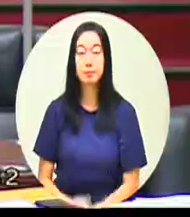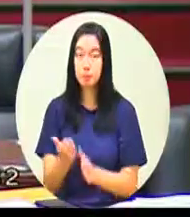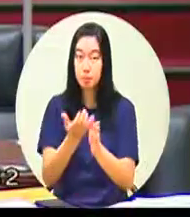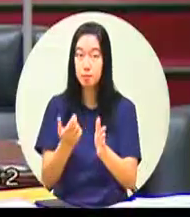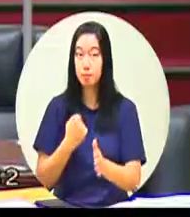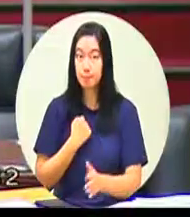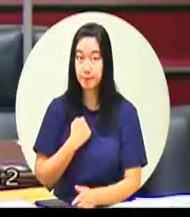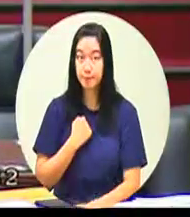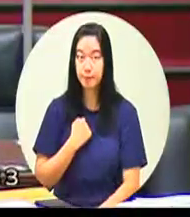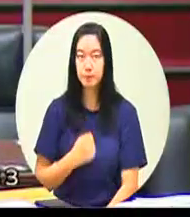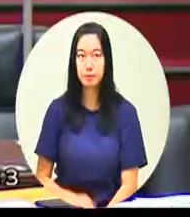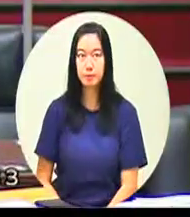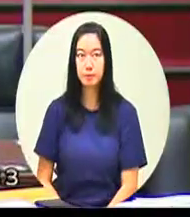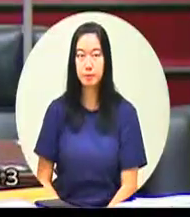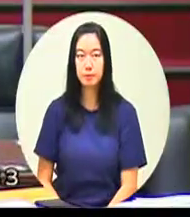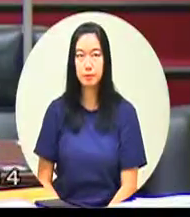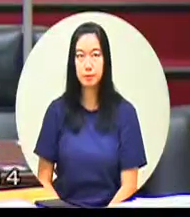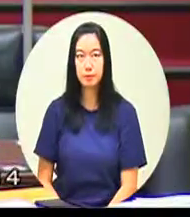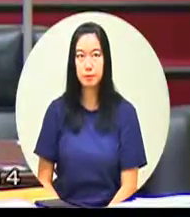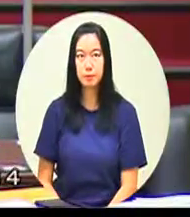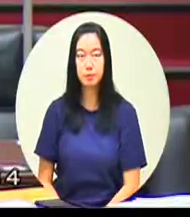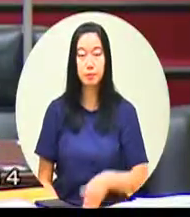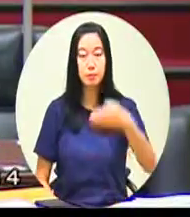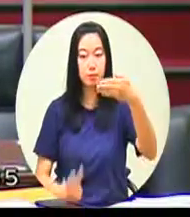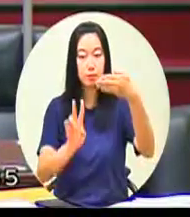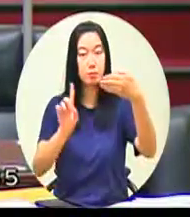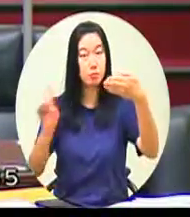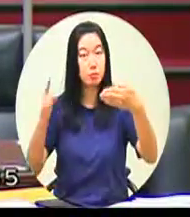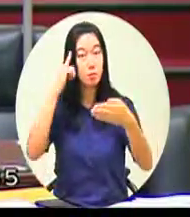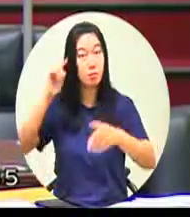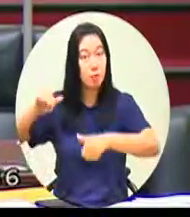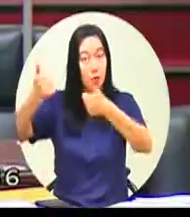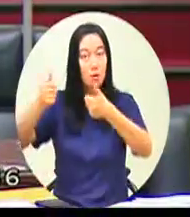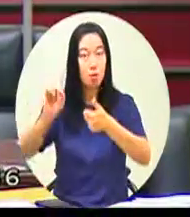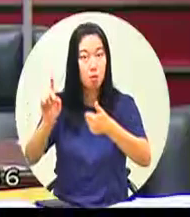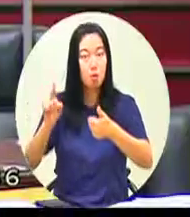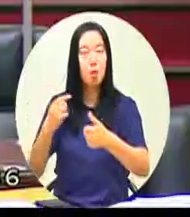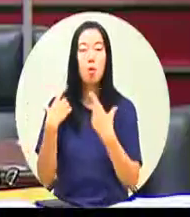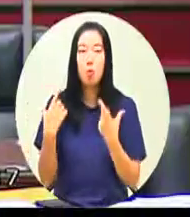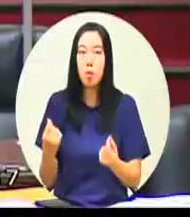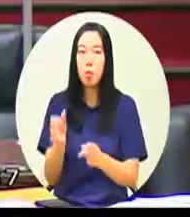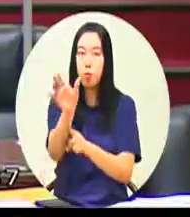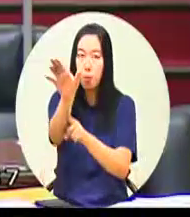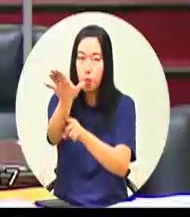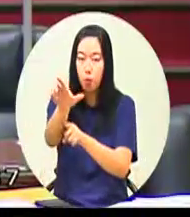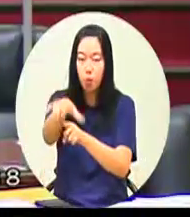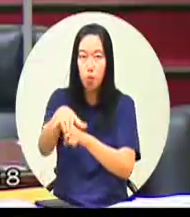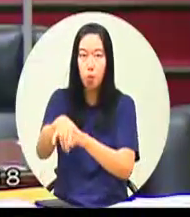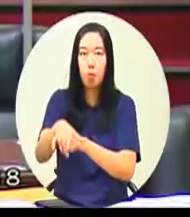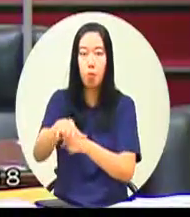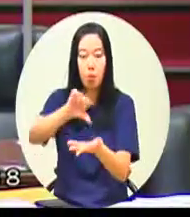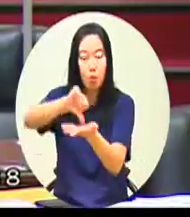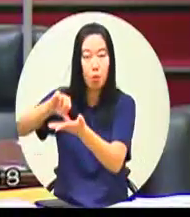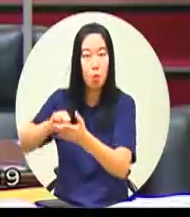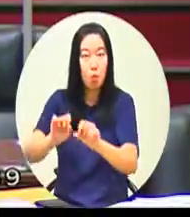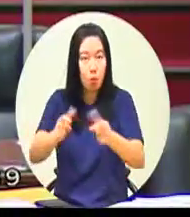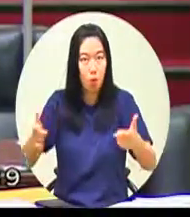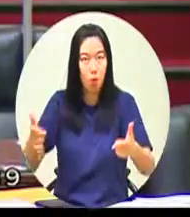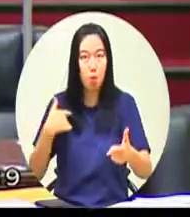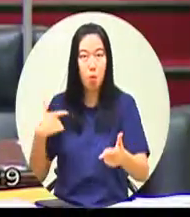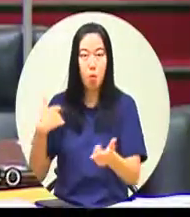道921共识的问题，我们原来我们很多农产品到大陆已经产生了一些障